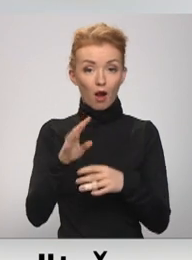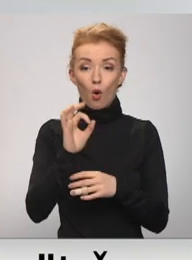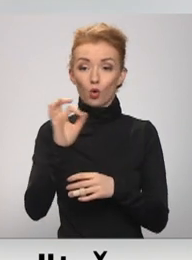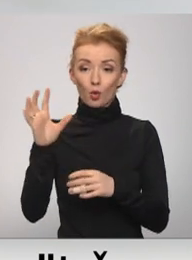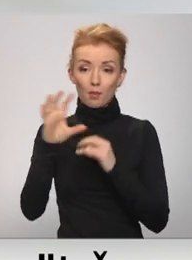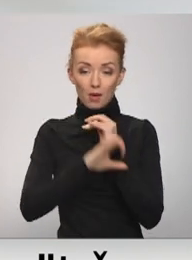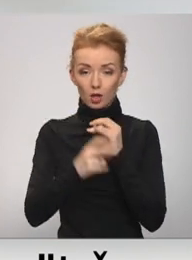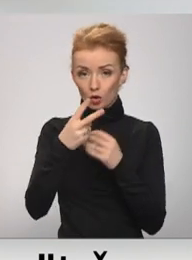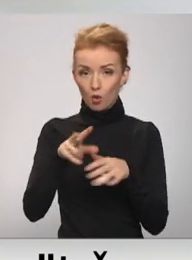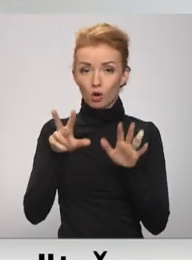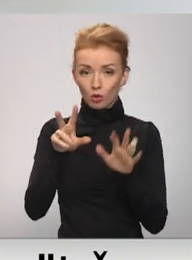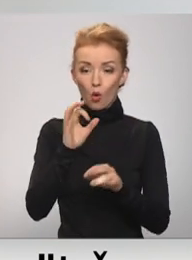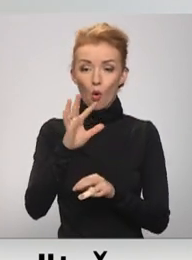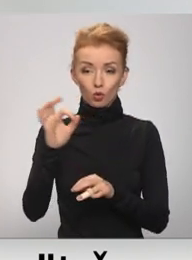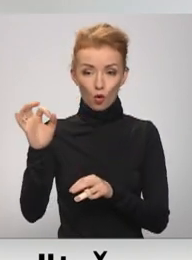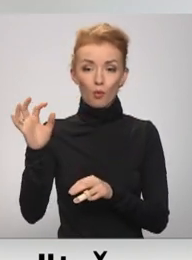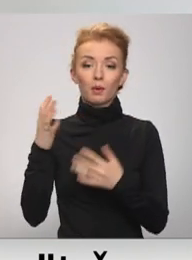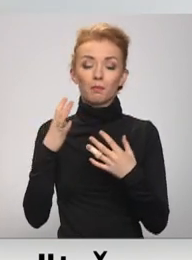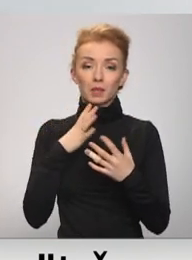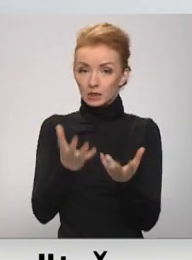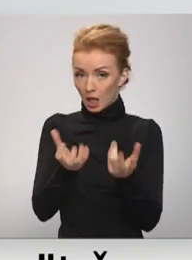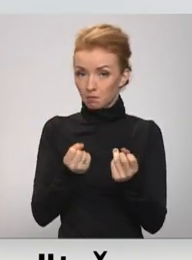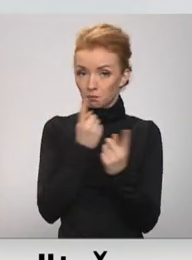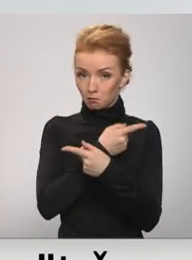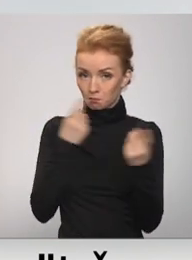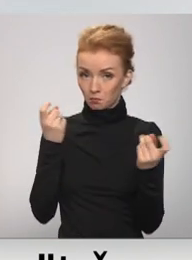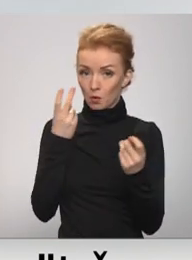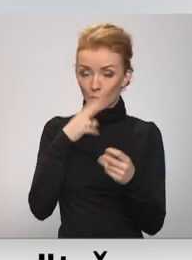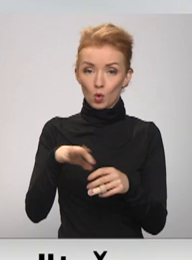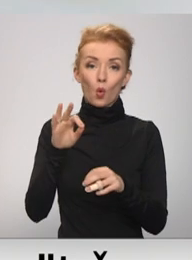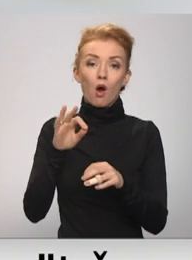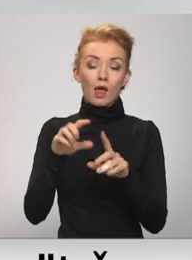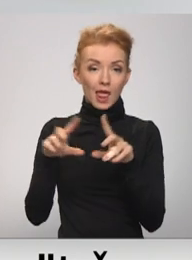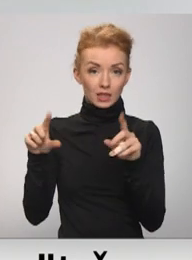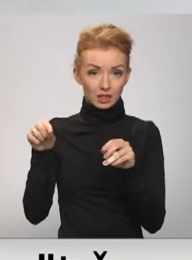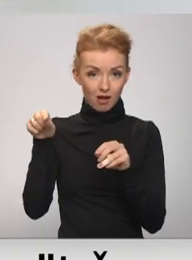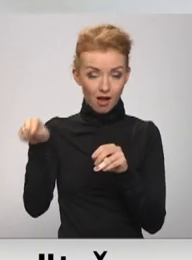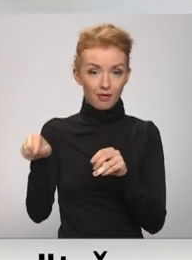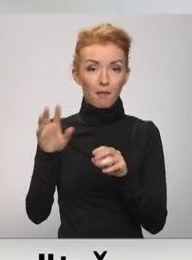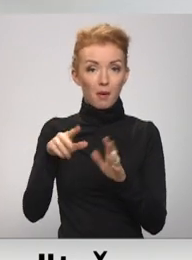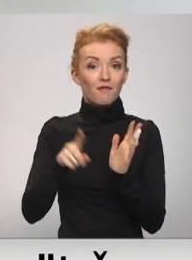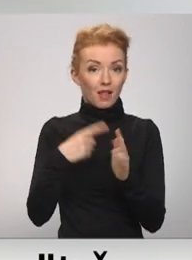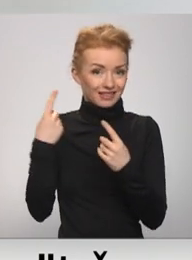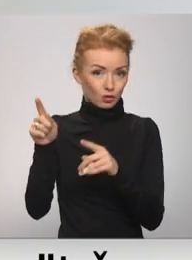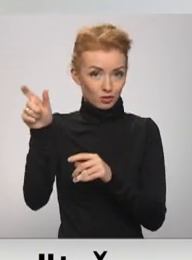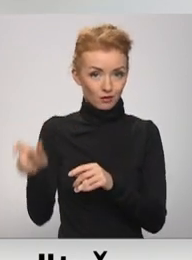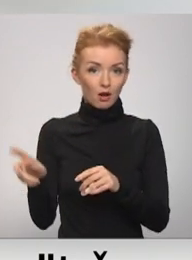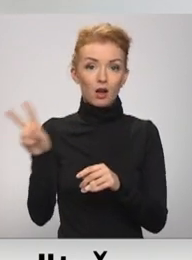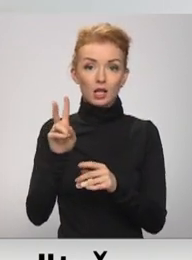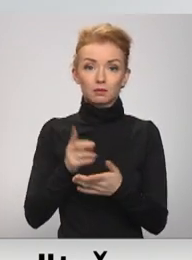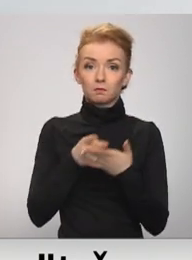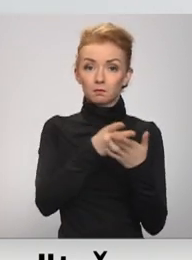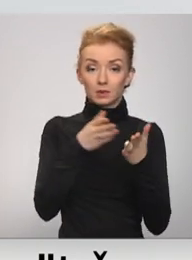beigās, 28. oktobrī, tika saņemta informācija no medicīnas iestādes par vēl kādu cilvēku, kurš tika